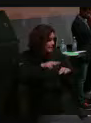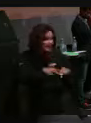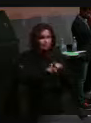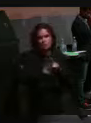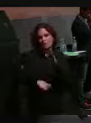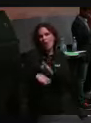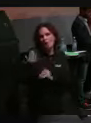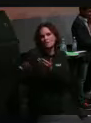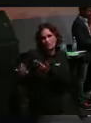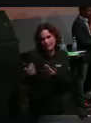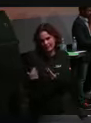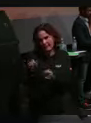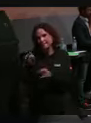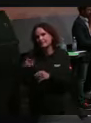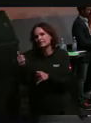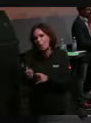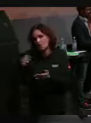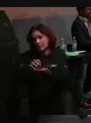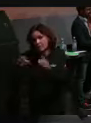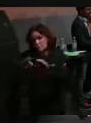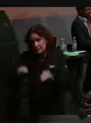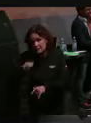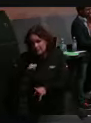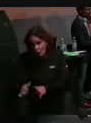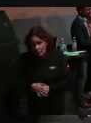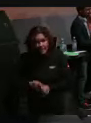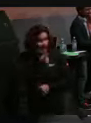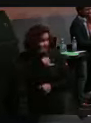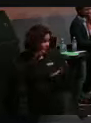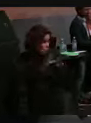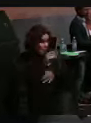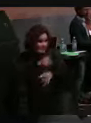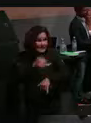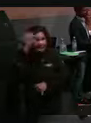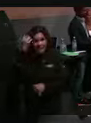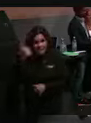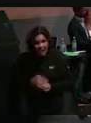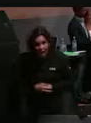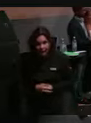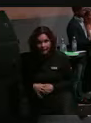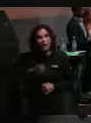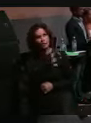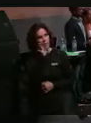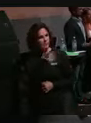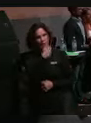forventninger selvfølgelig til neste års statsbudsjett. Vi tom for tid dessverre, så vi må si takk for oss her fra